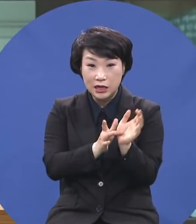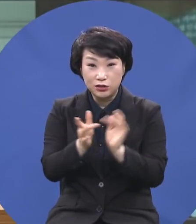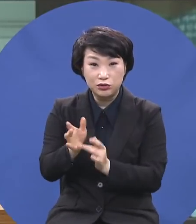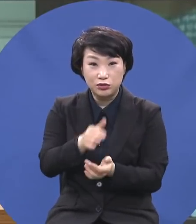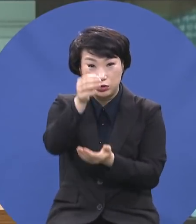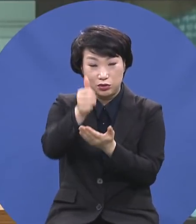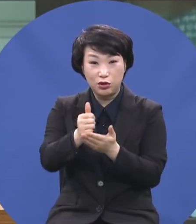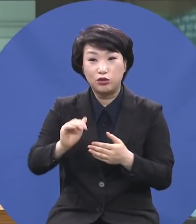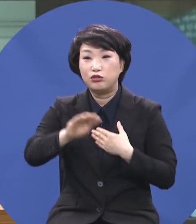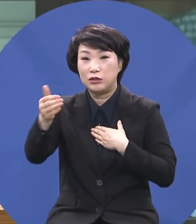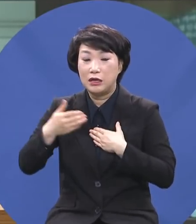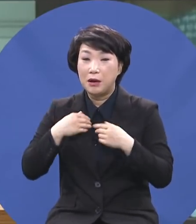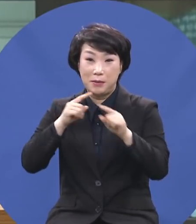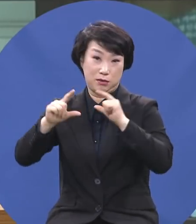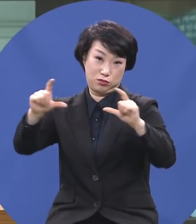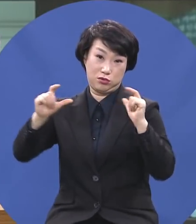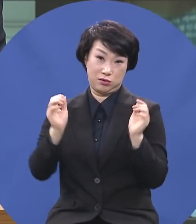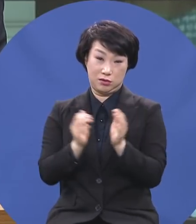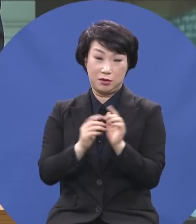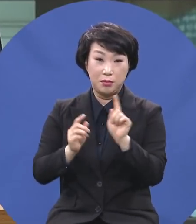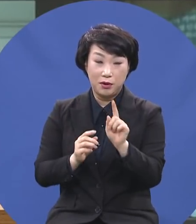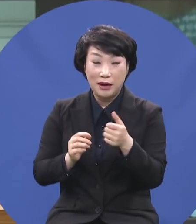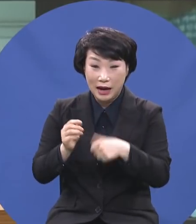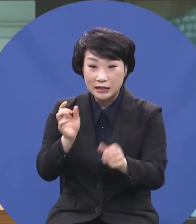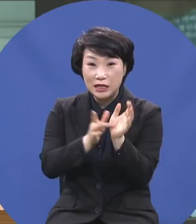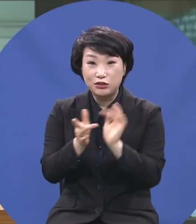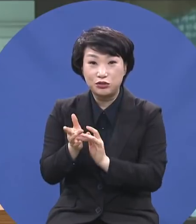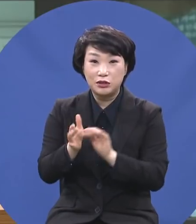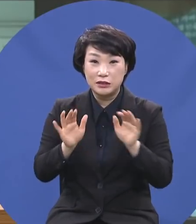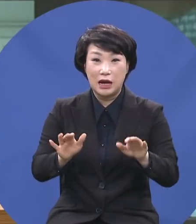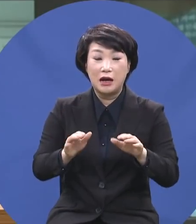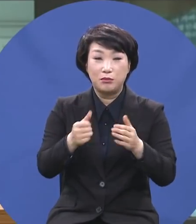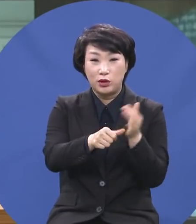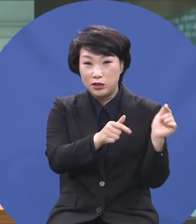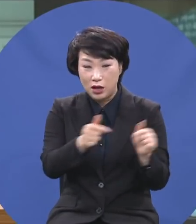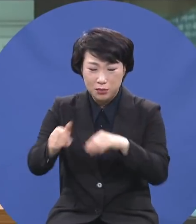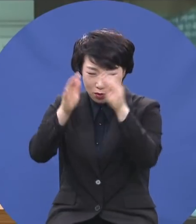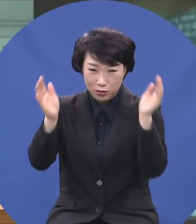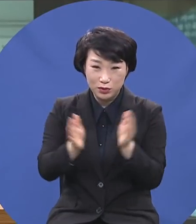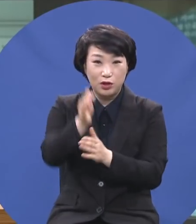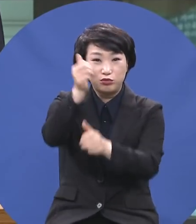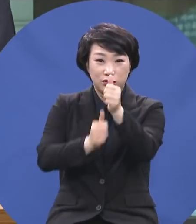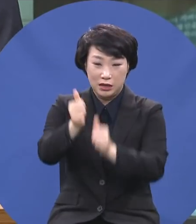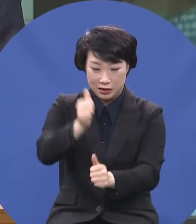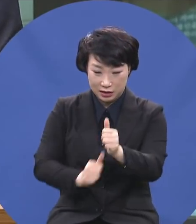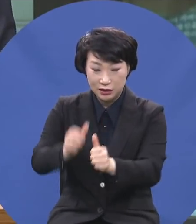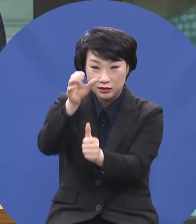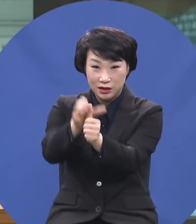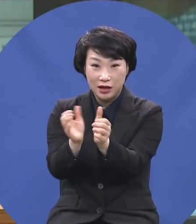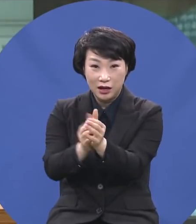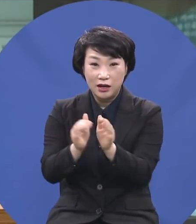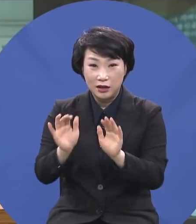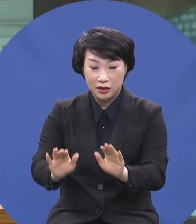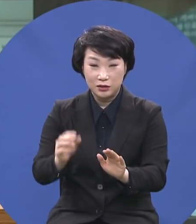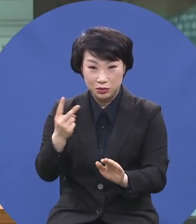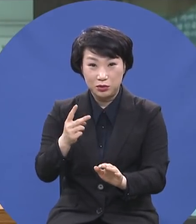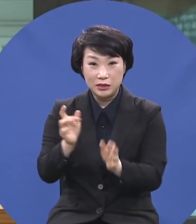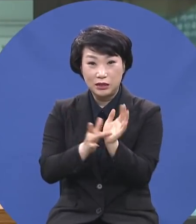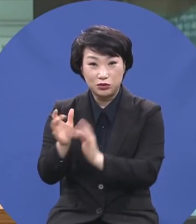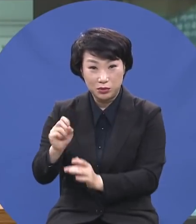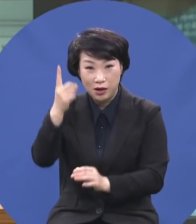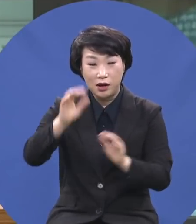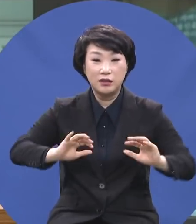우리에게 말씀하셨으니 그 아들을 만유의 후사로 세우시고 또 저로